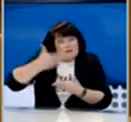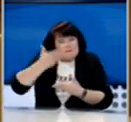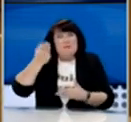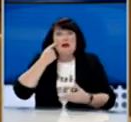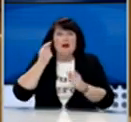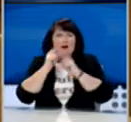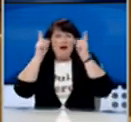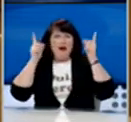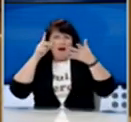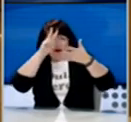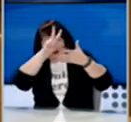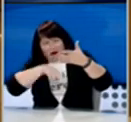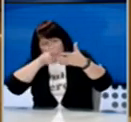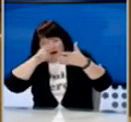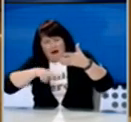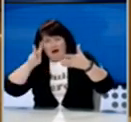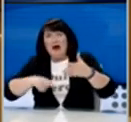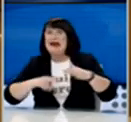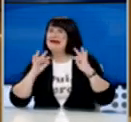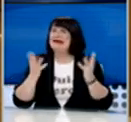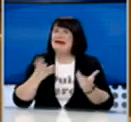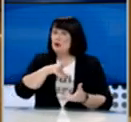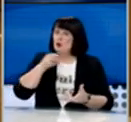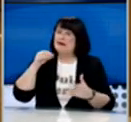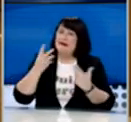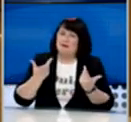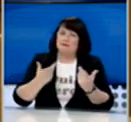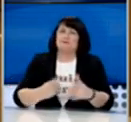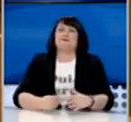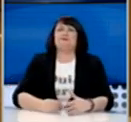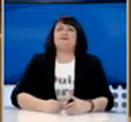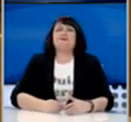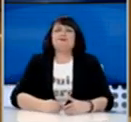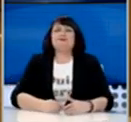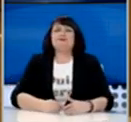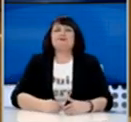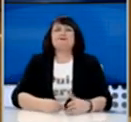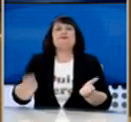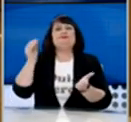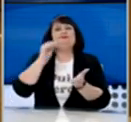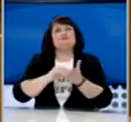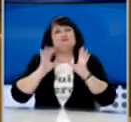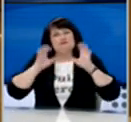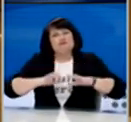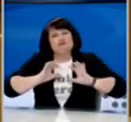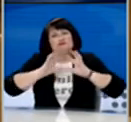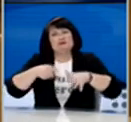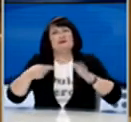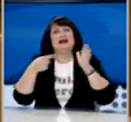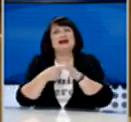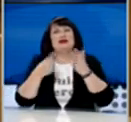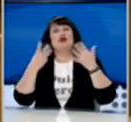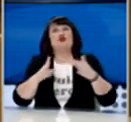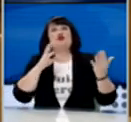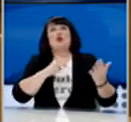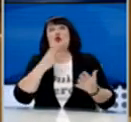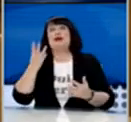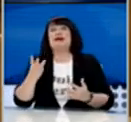μεγάλη έκπληξη τα εξής είχανε ξαναγίνει πλημμύρες το 1883